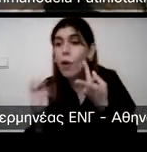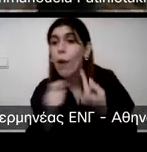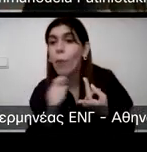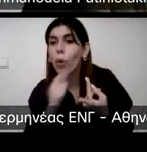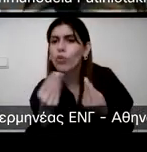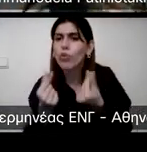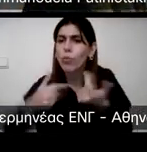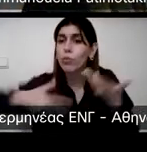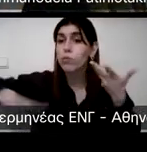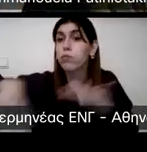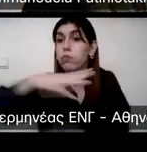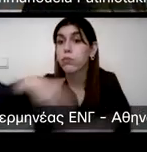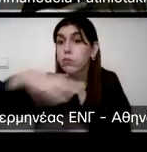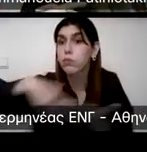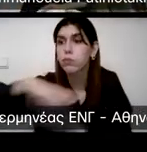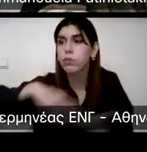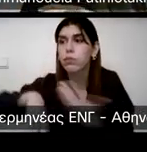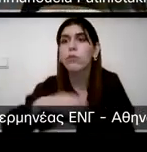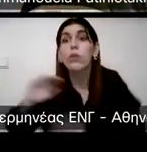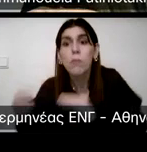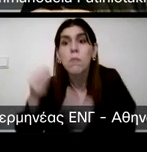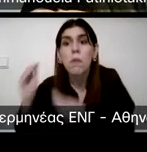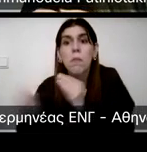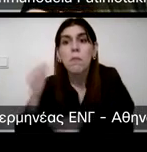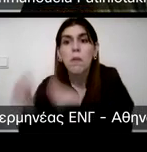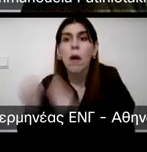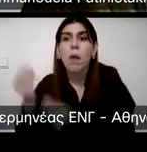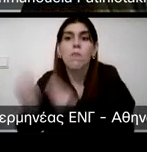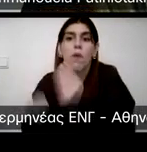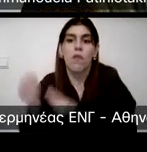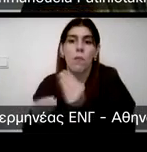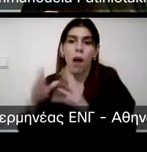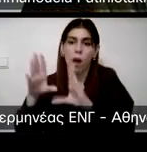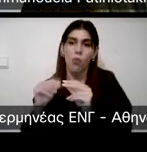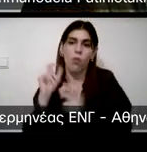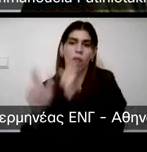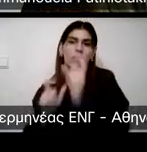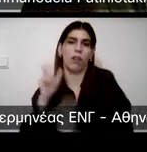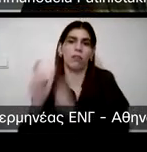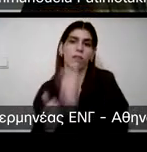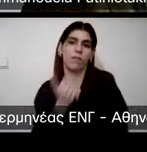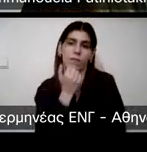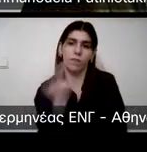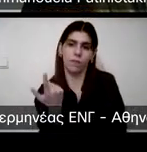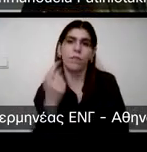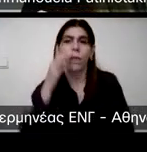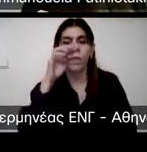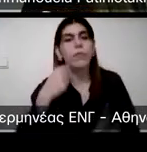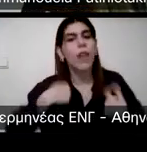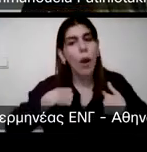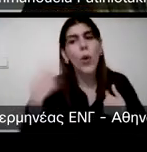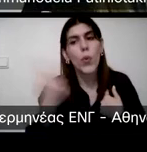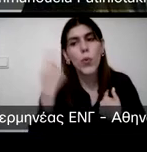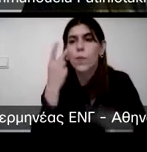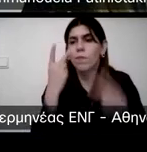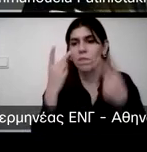και πιο συχνός. Επίσης, αυτό που παρατηρώ εγώ προσωπικά, δεν ξέρω αν συμφωνούν και οι συνάδελφοι μαζί μου, είναι ότι υπάρχει